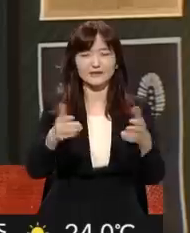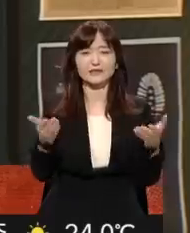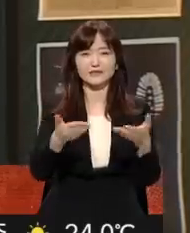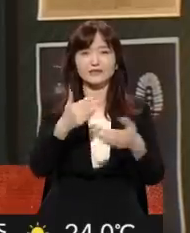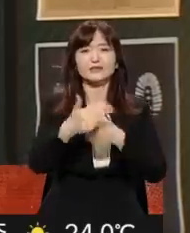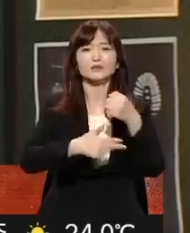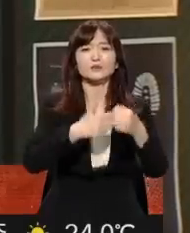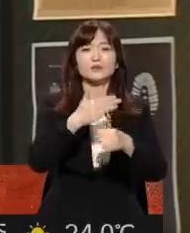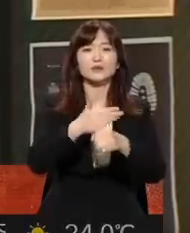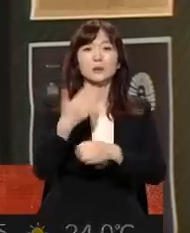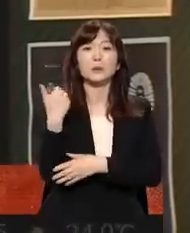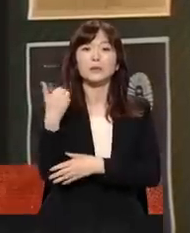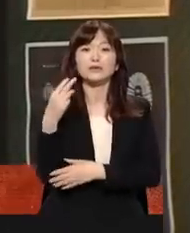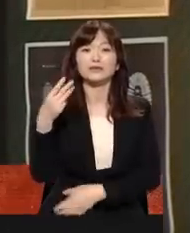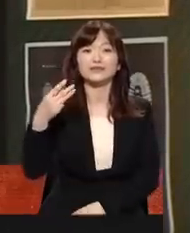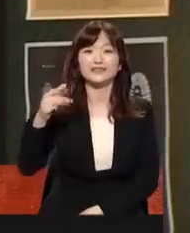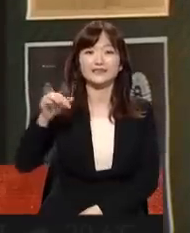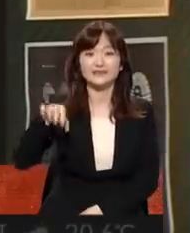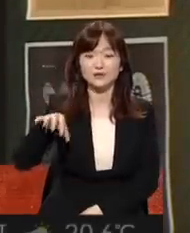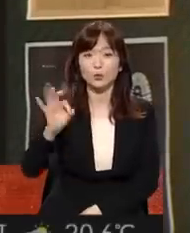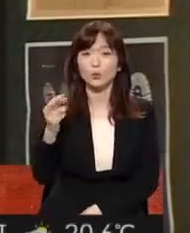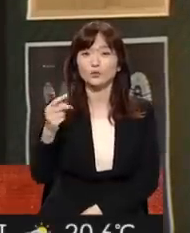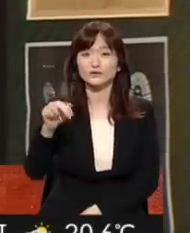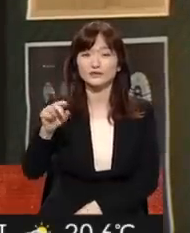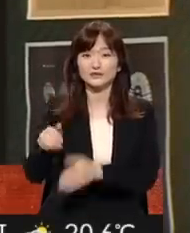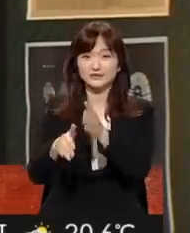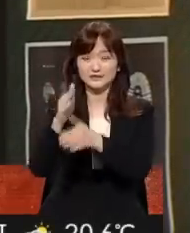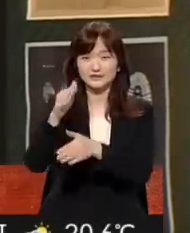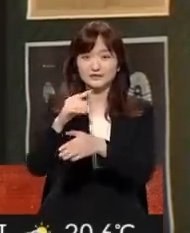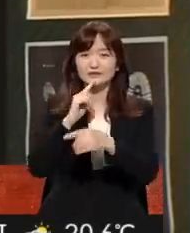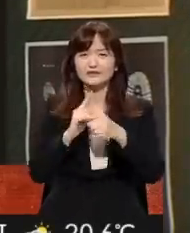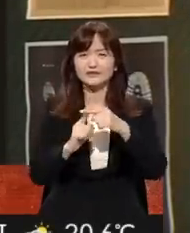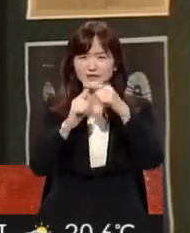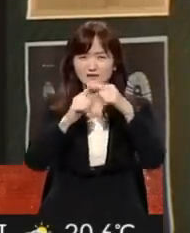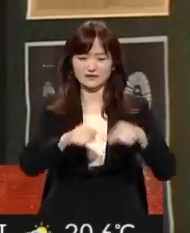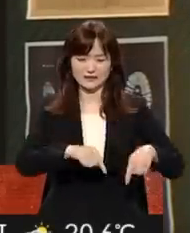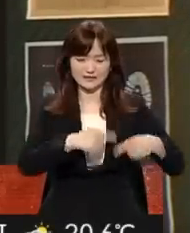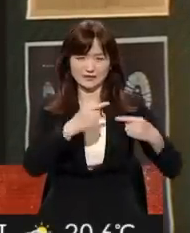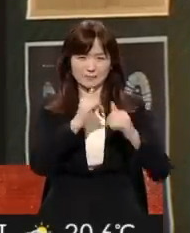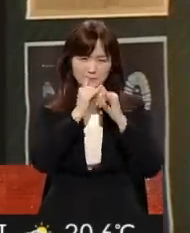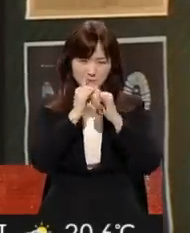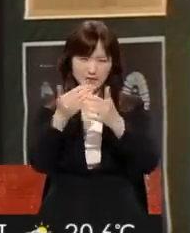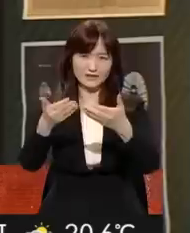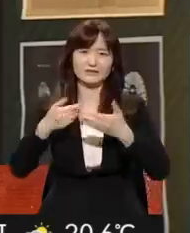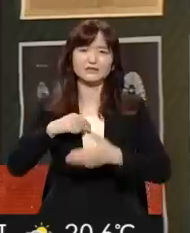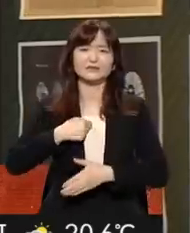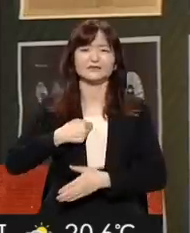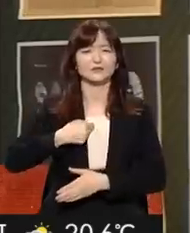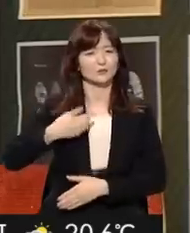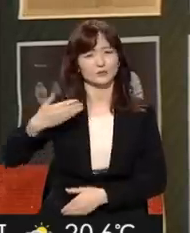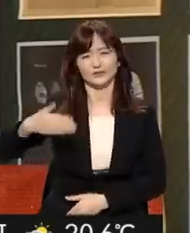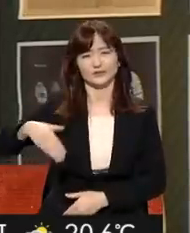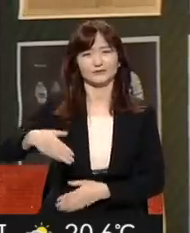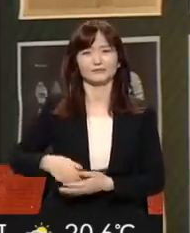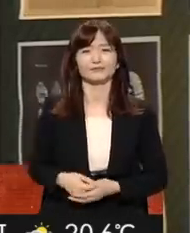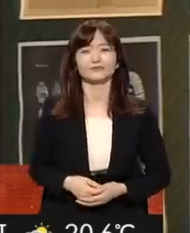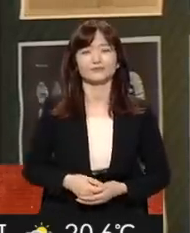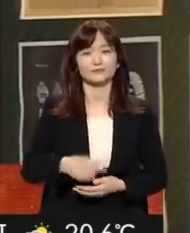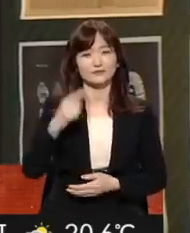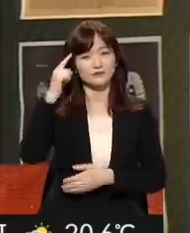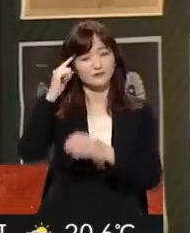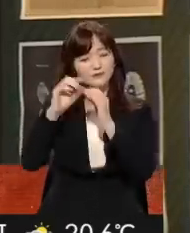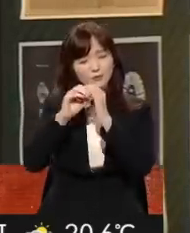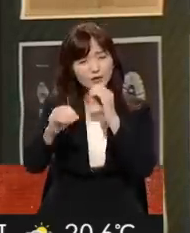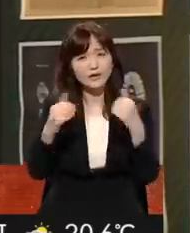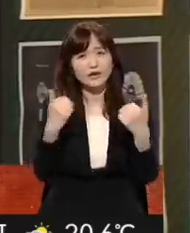텍사스 오스틴시에서 간호사에게 주는 최고 영예상을 받았어요. 스스로가 대견합니다 하신 김경자님. 의식 잃은